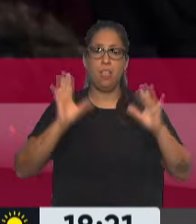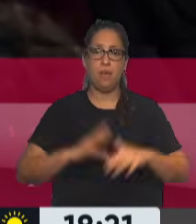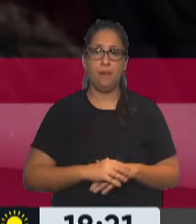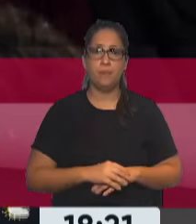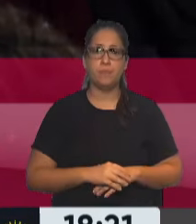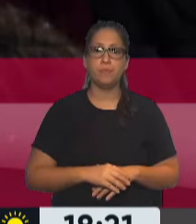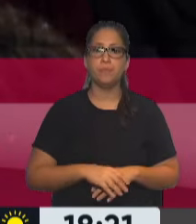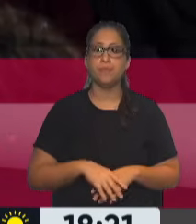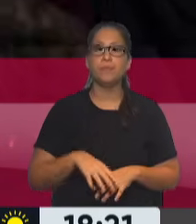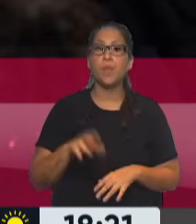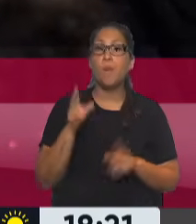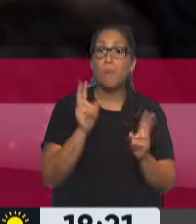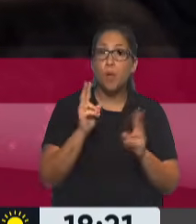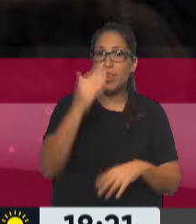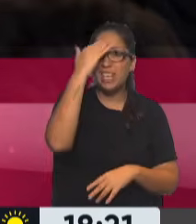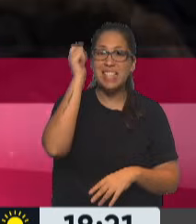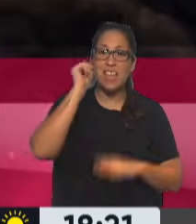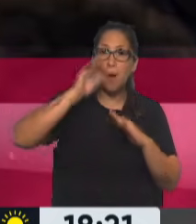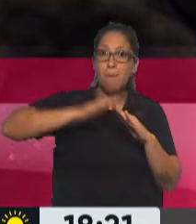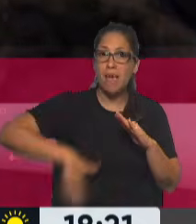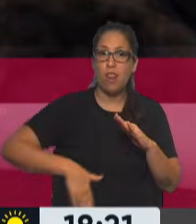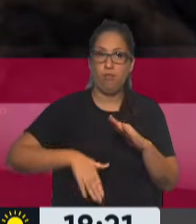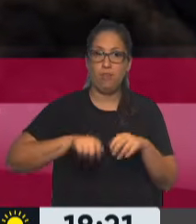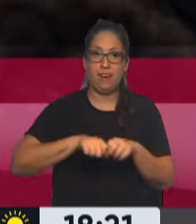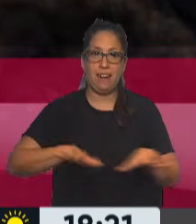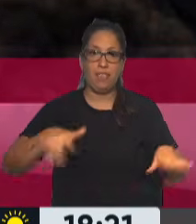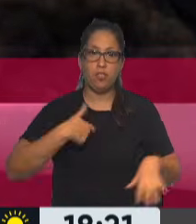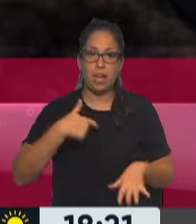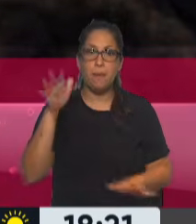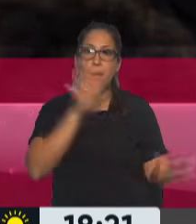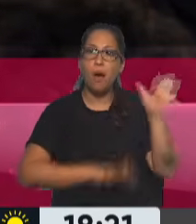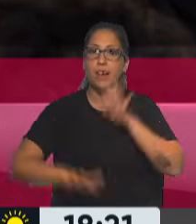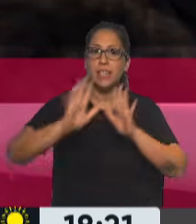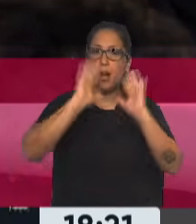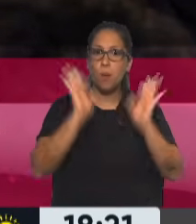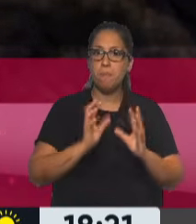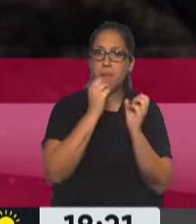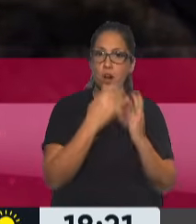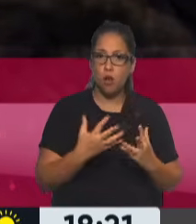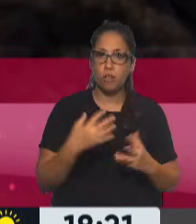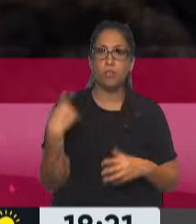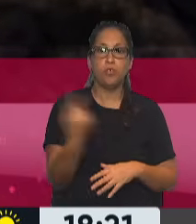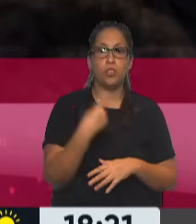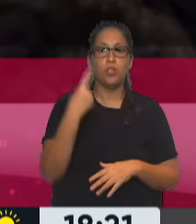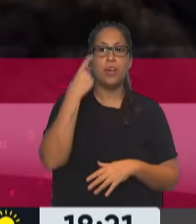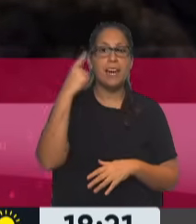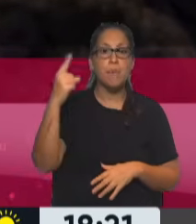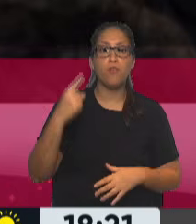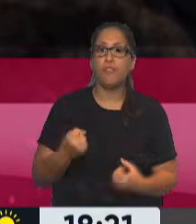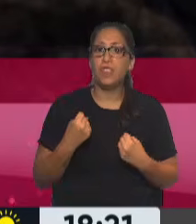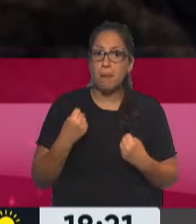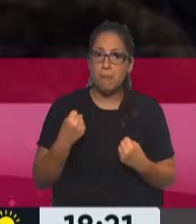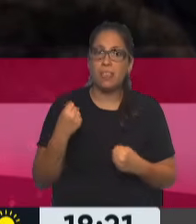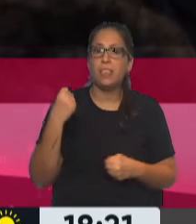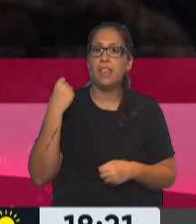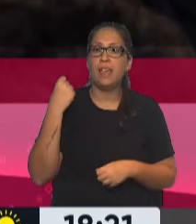15 ans. Et on va beaucoup mieux préparer les jeunes à cela, ce qui fait qu'on aura, c'est ce qu'on croit profondément, moins de comportements addictifs. Puis